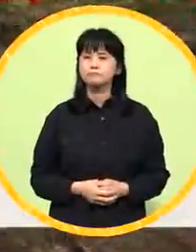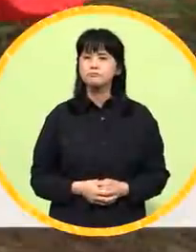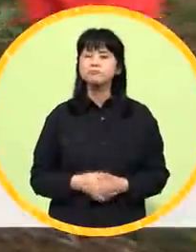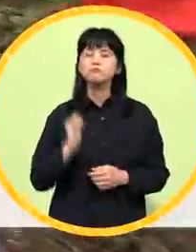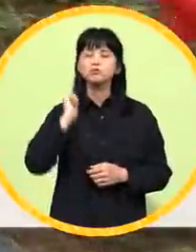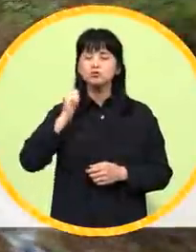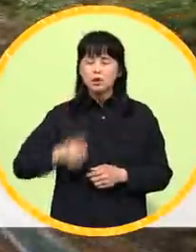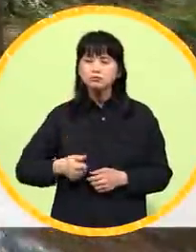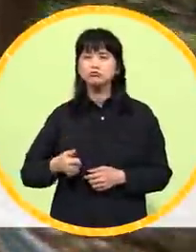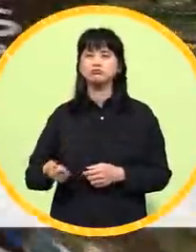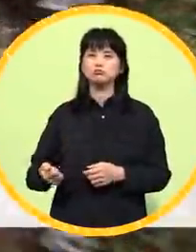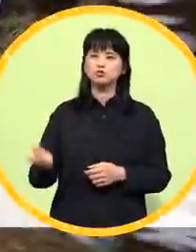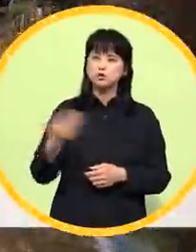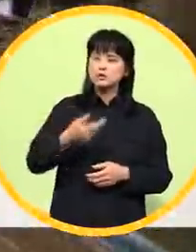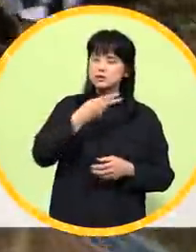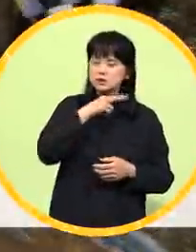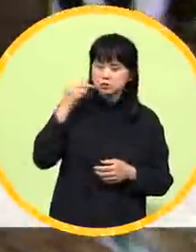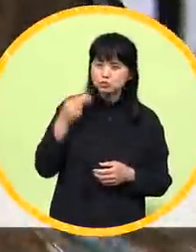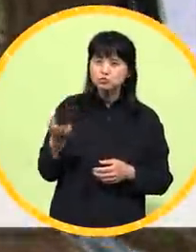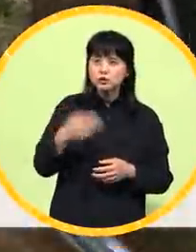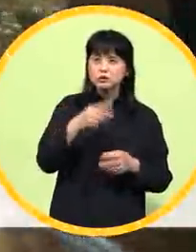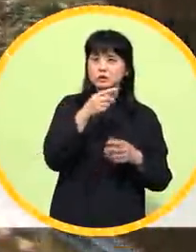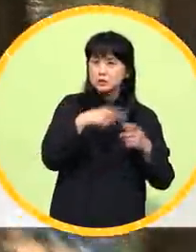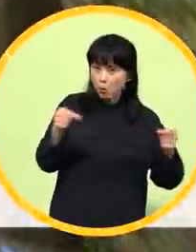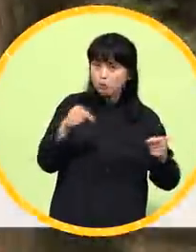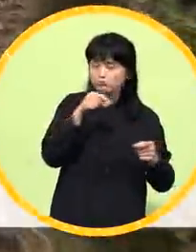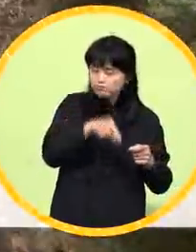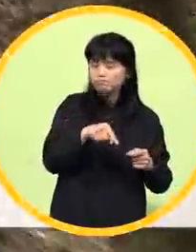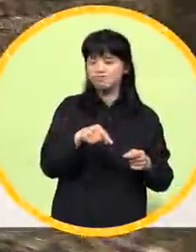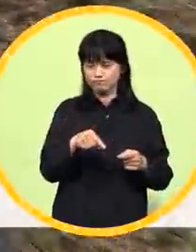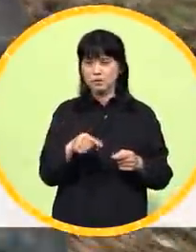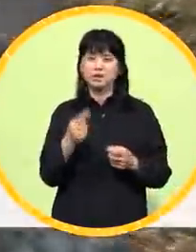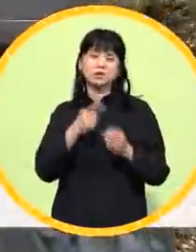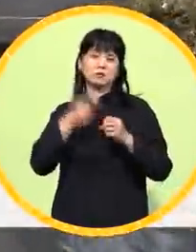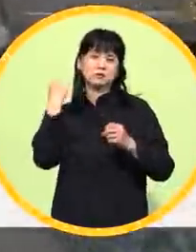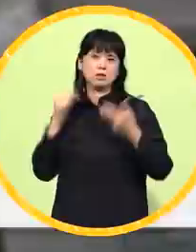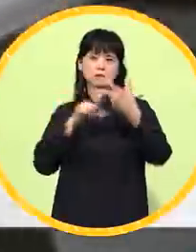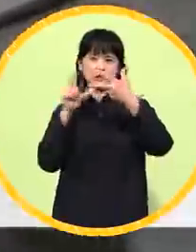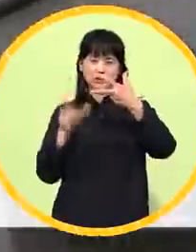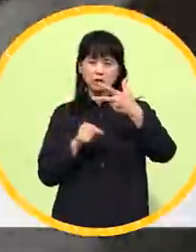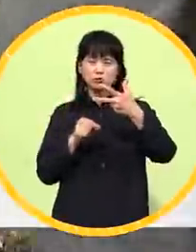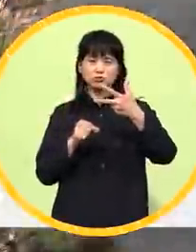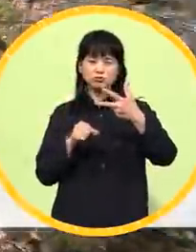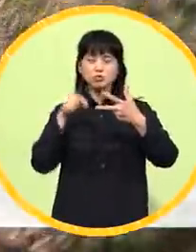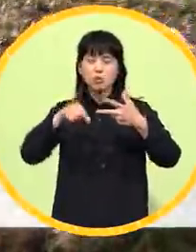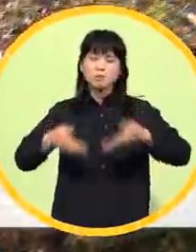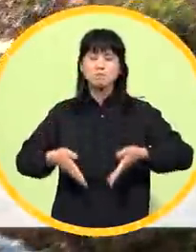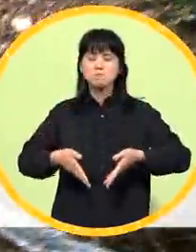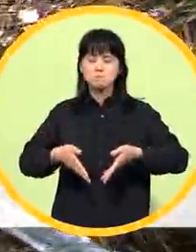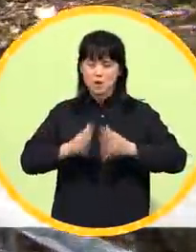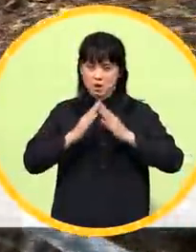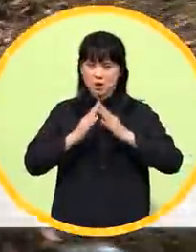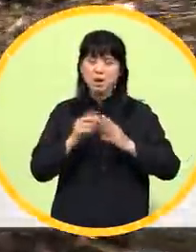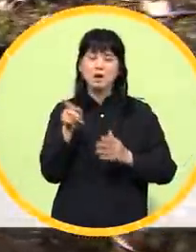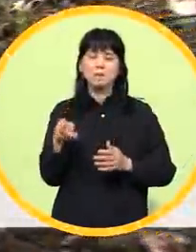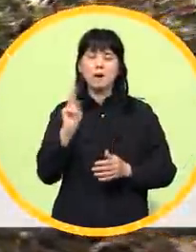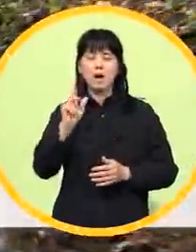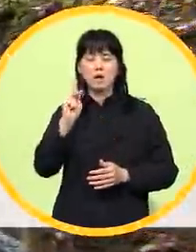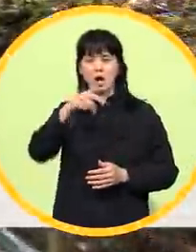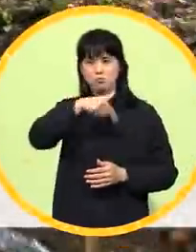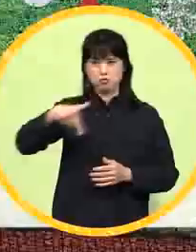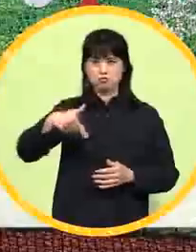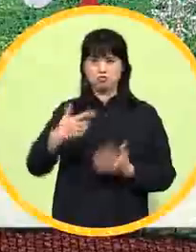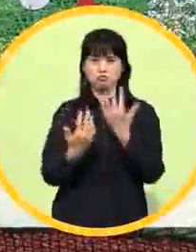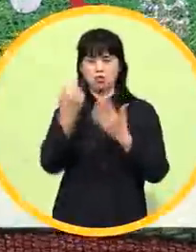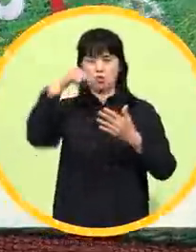フランスイギリスに次いで世界で3カ国名昨年7月ここ丸太の森に誕生したパ株は森